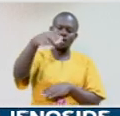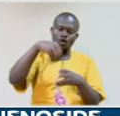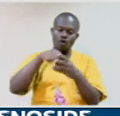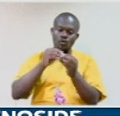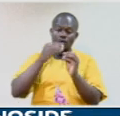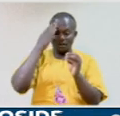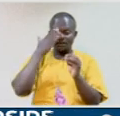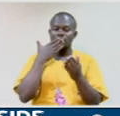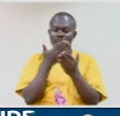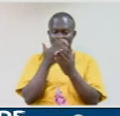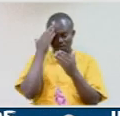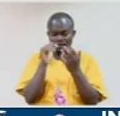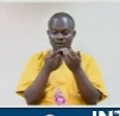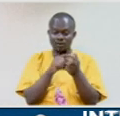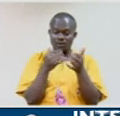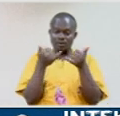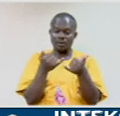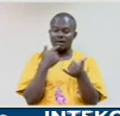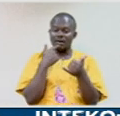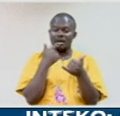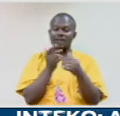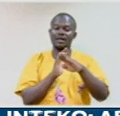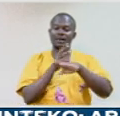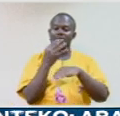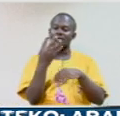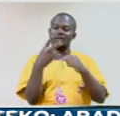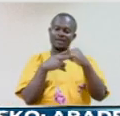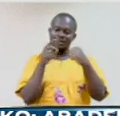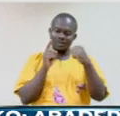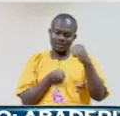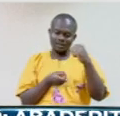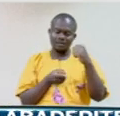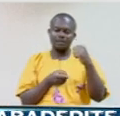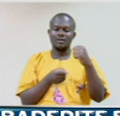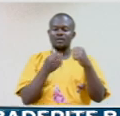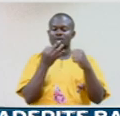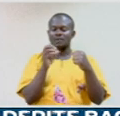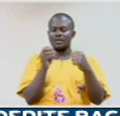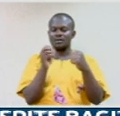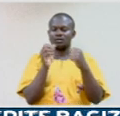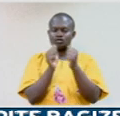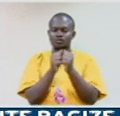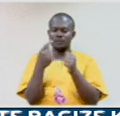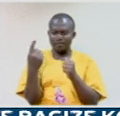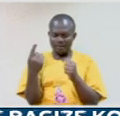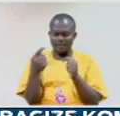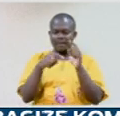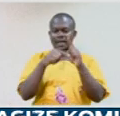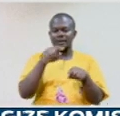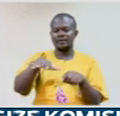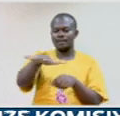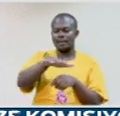kubera ko babaruwe, ubu kugeza ubu hari 47,000 n'abantu 311